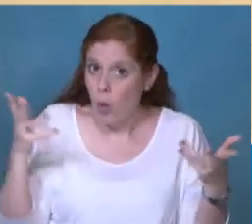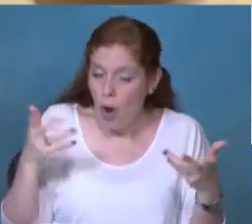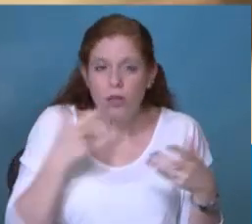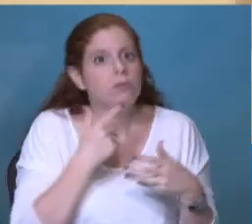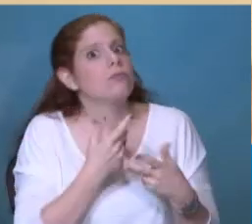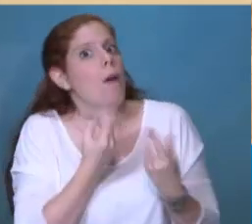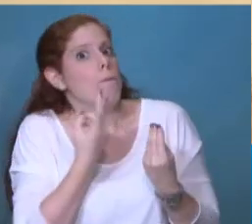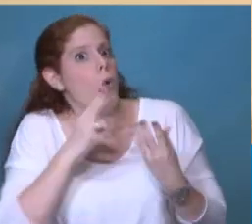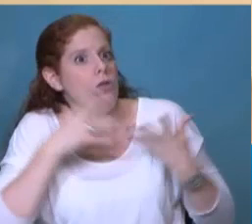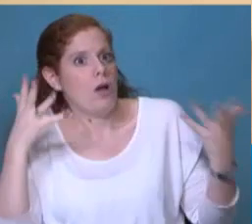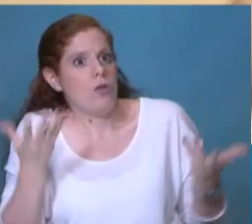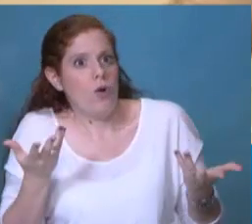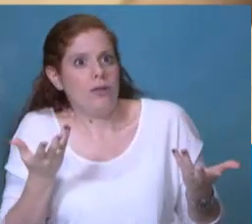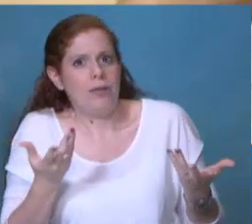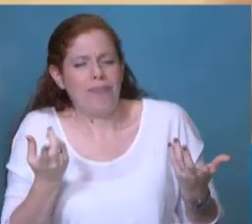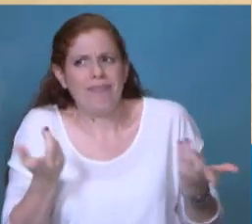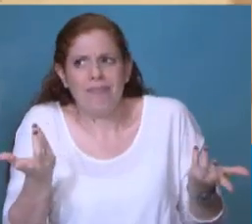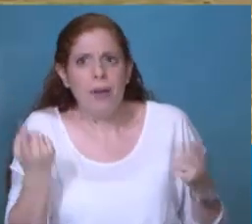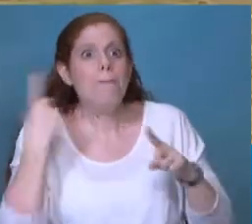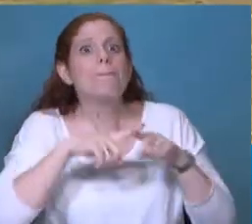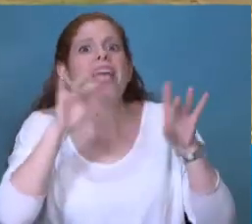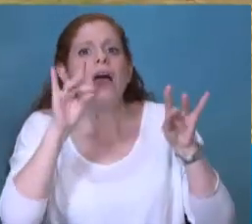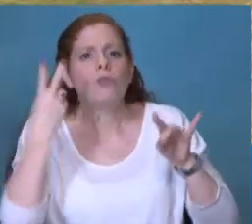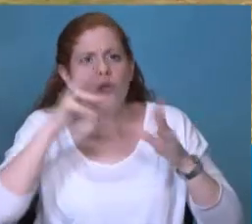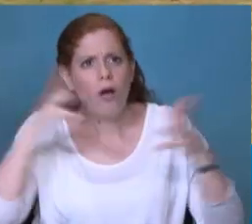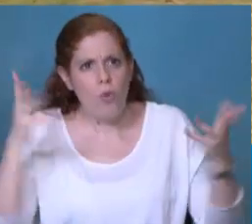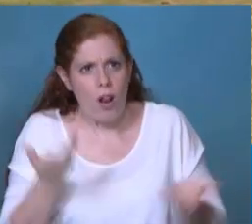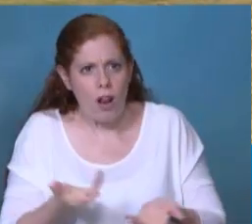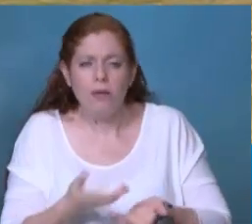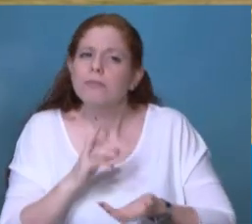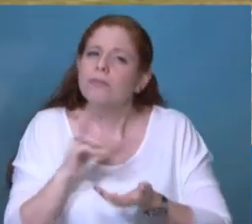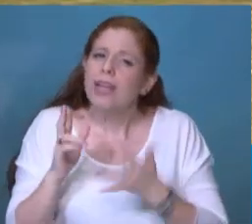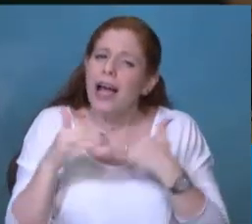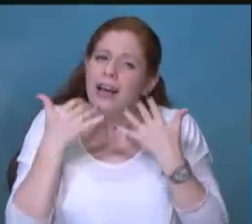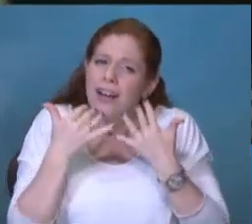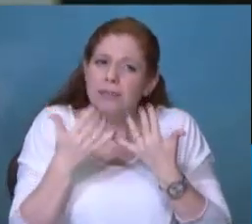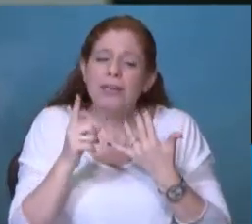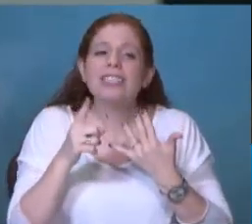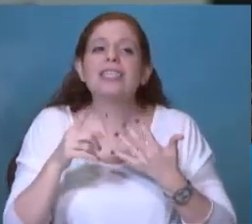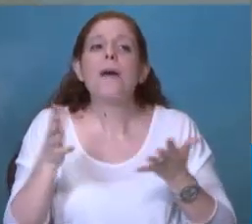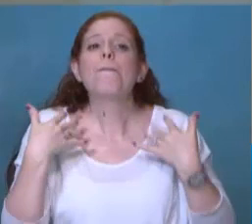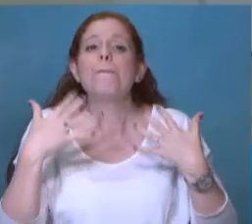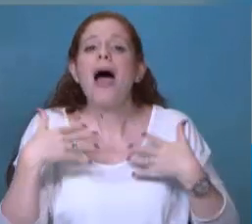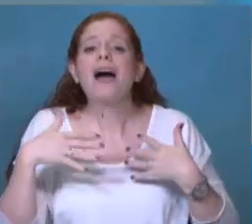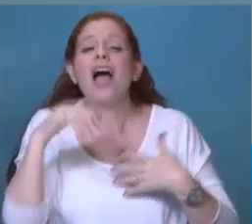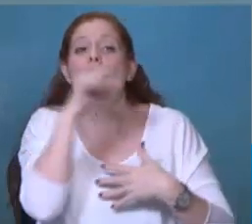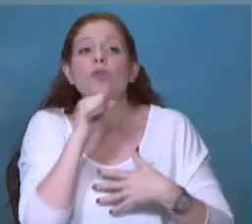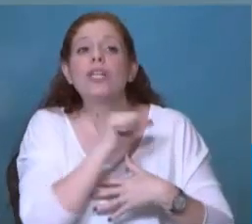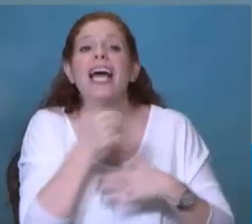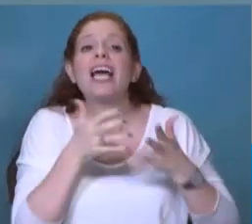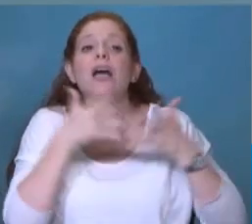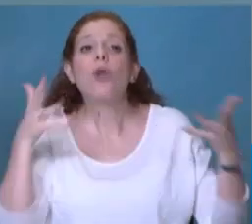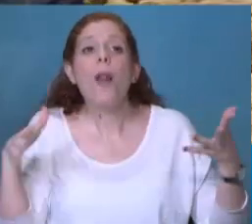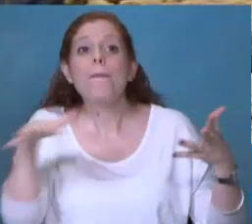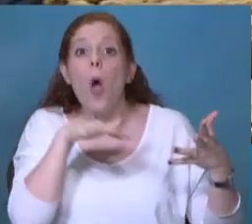much bigger, so it's like 10 times more. רק לסבר את האוזן, זה פארק האירוויזיון הגדול ביותר באירופה